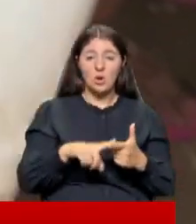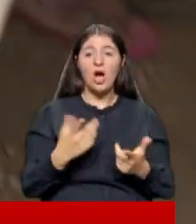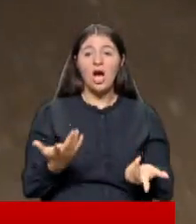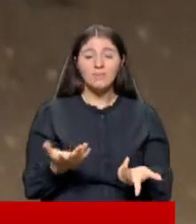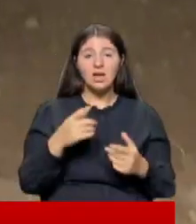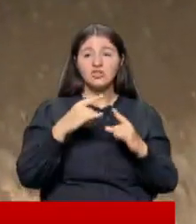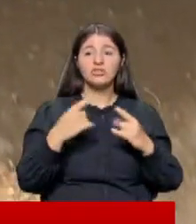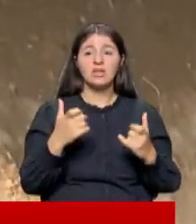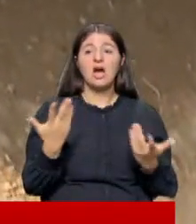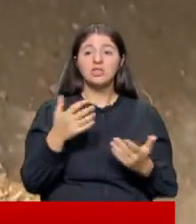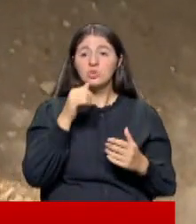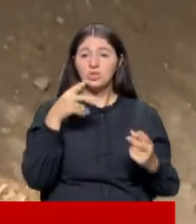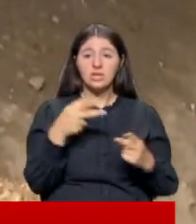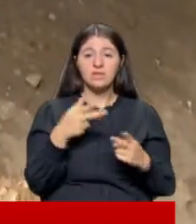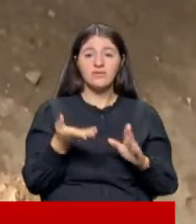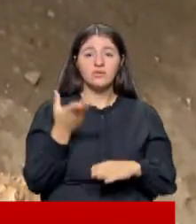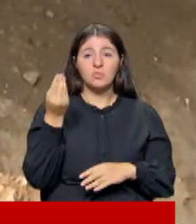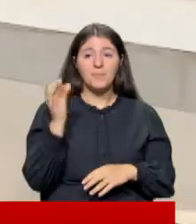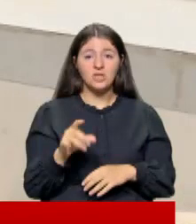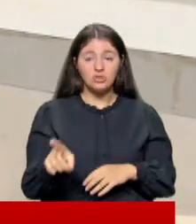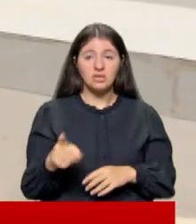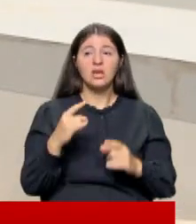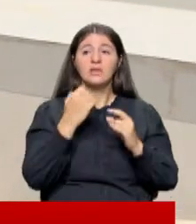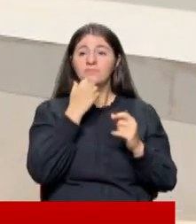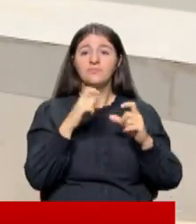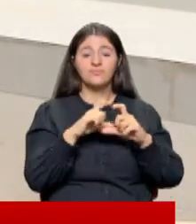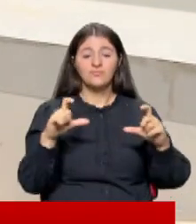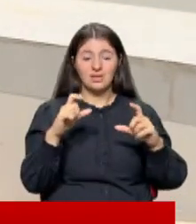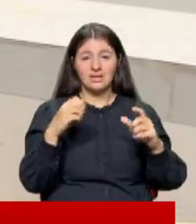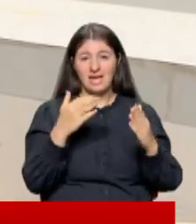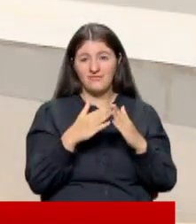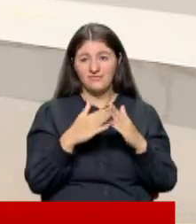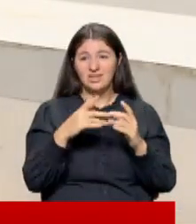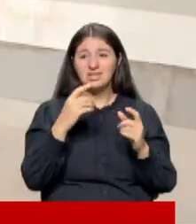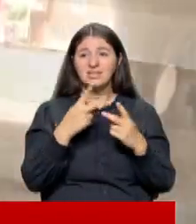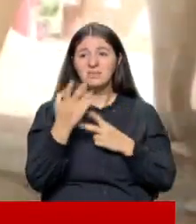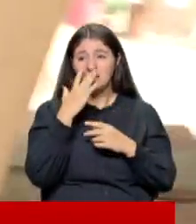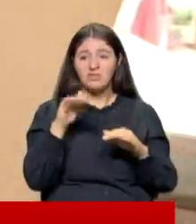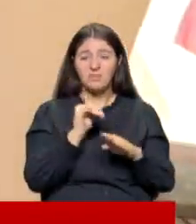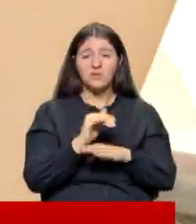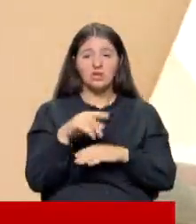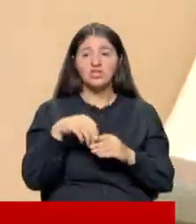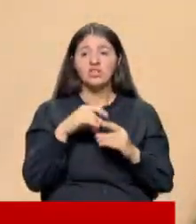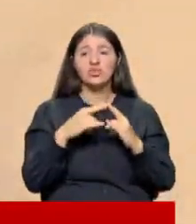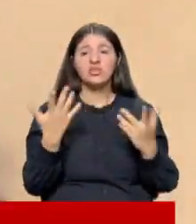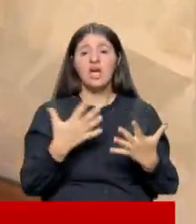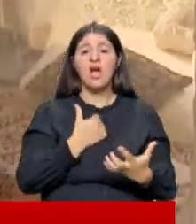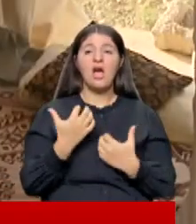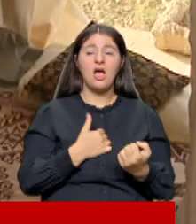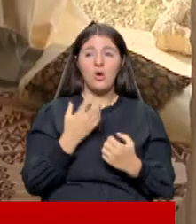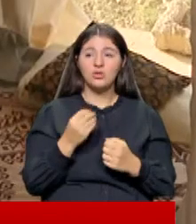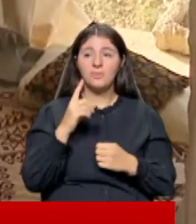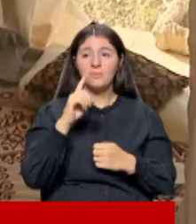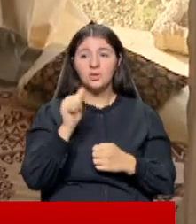ama çadır kentler de artık kesintiler de artmaya başladı konteyner sırası bekleyen depremzedeleri için çadır daha da çile oldu